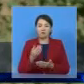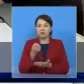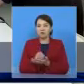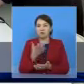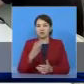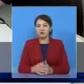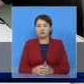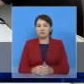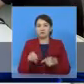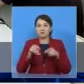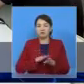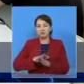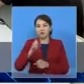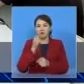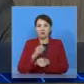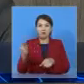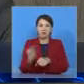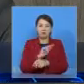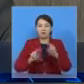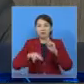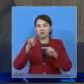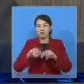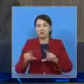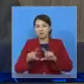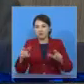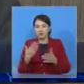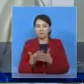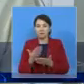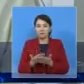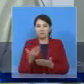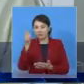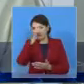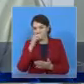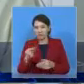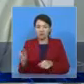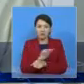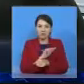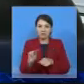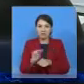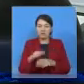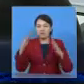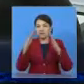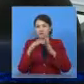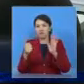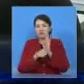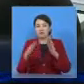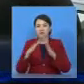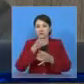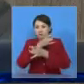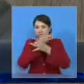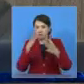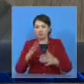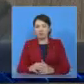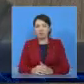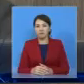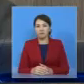дорогая. Здесь полным ходом идут ремонт и строительство социальных объектов. К примеру, в этом году были отремонтированы крыши 6 домов культуры.